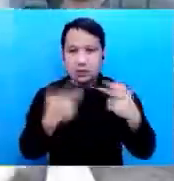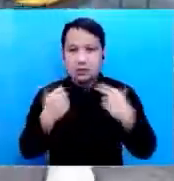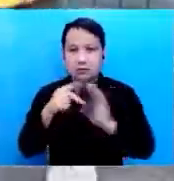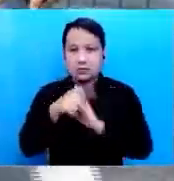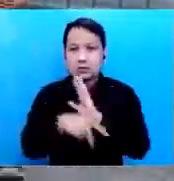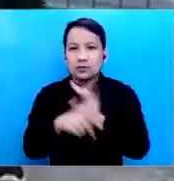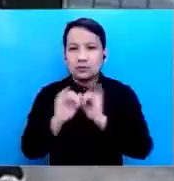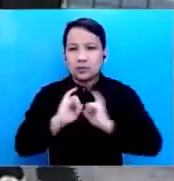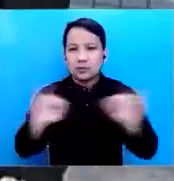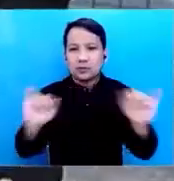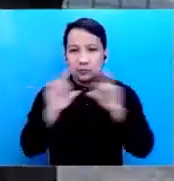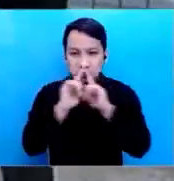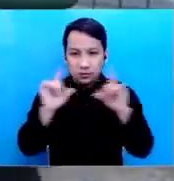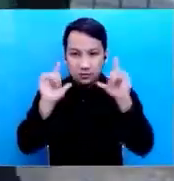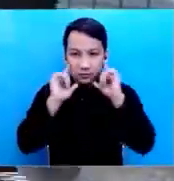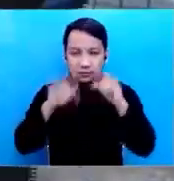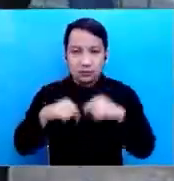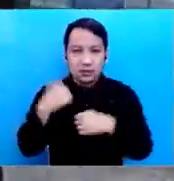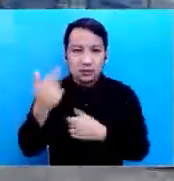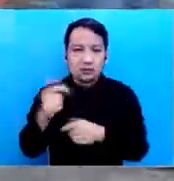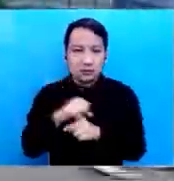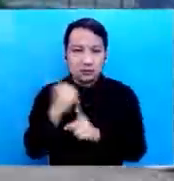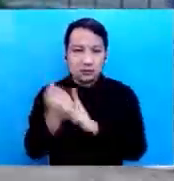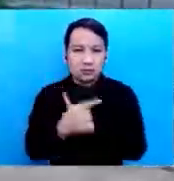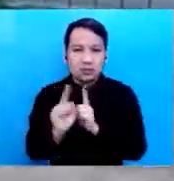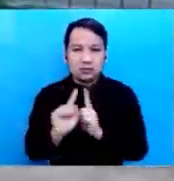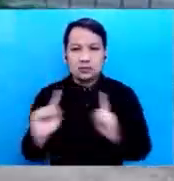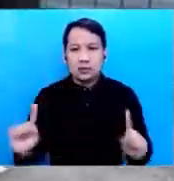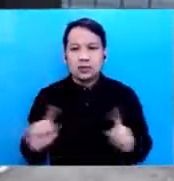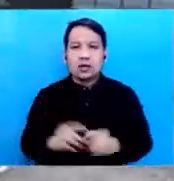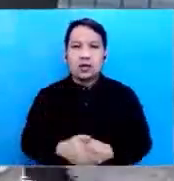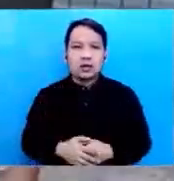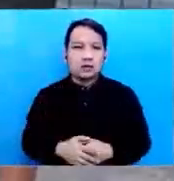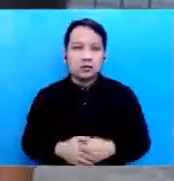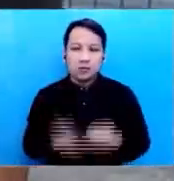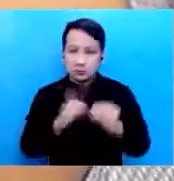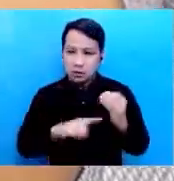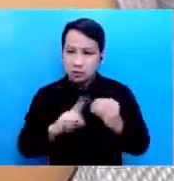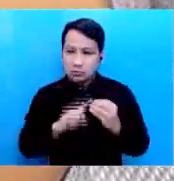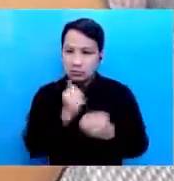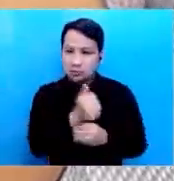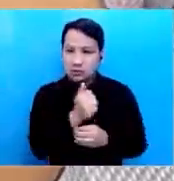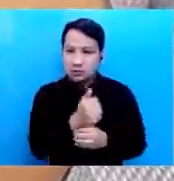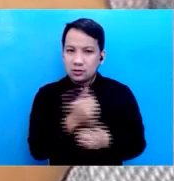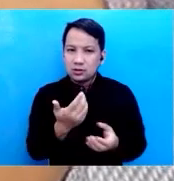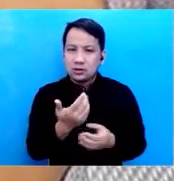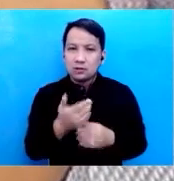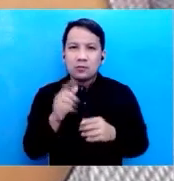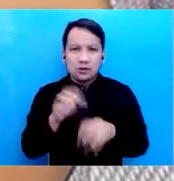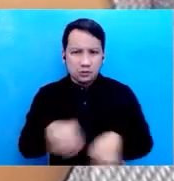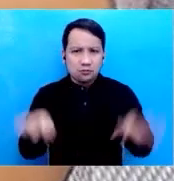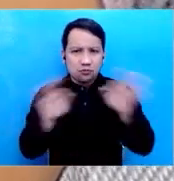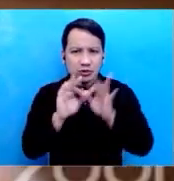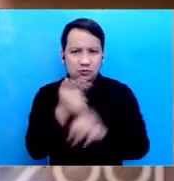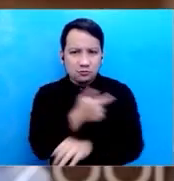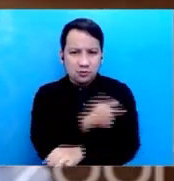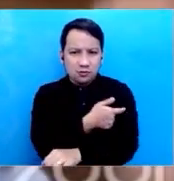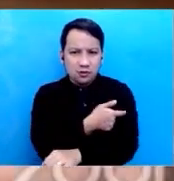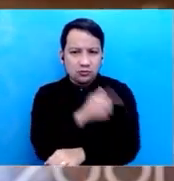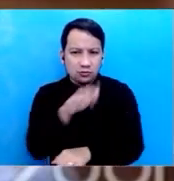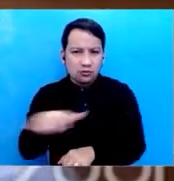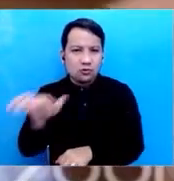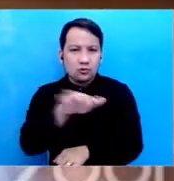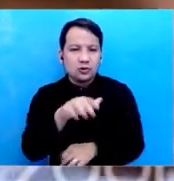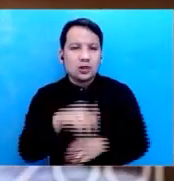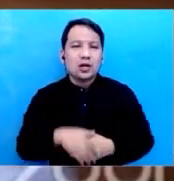ng pagsusuot ng face mask at social distancing. At isa pang mahalaga, magpabakuna. As we move forward with